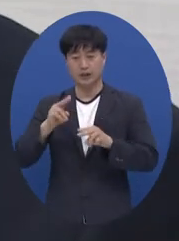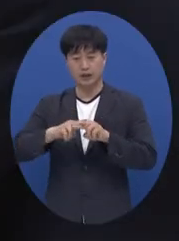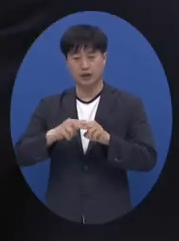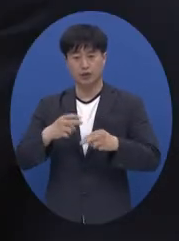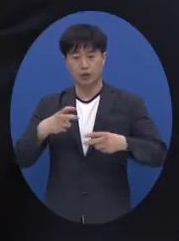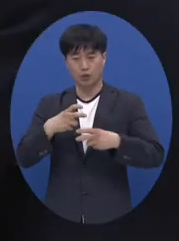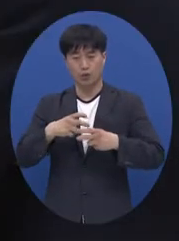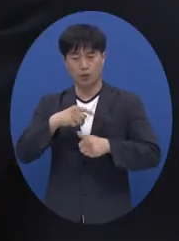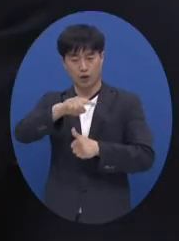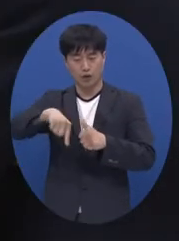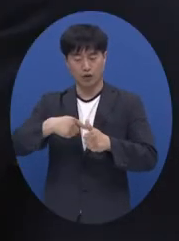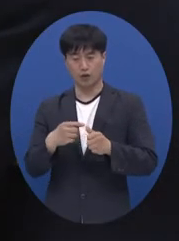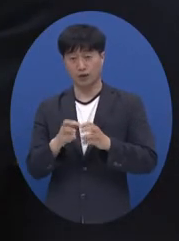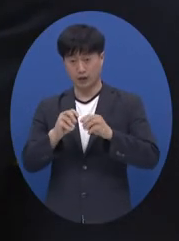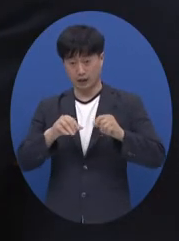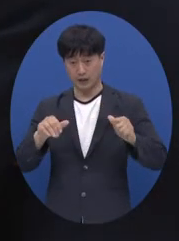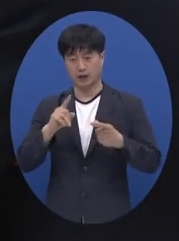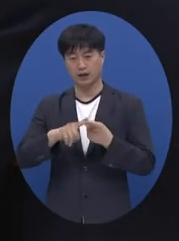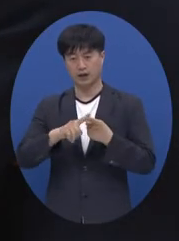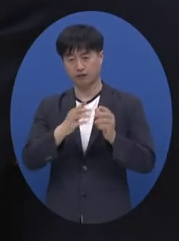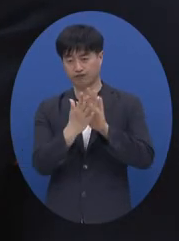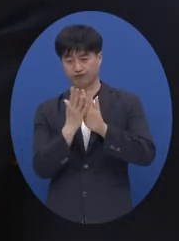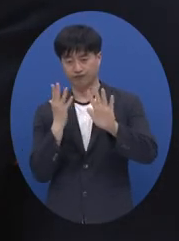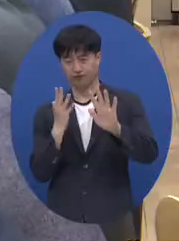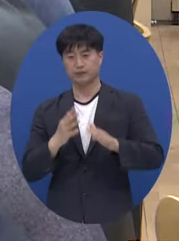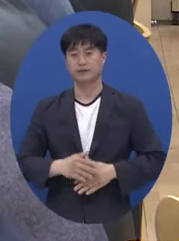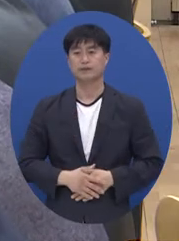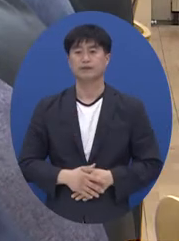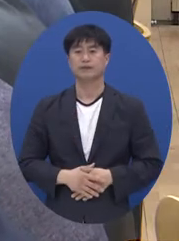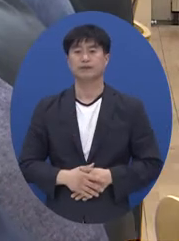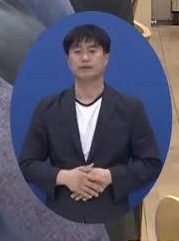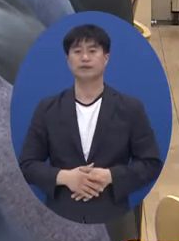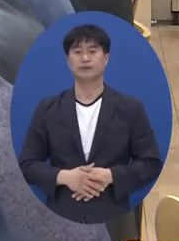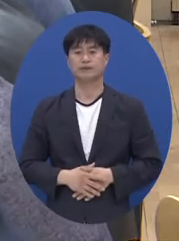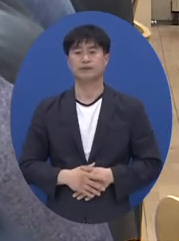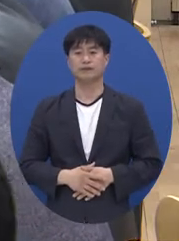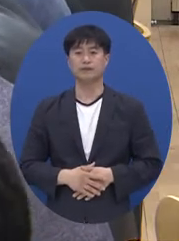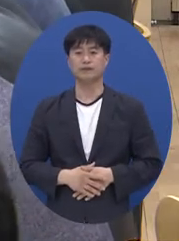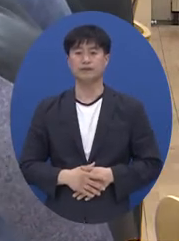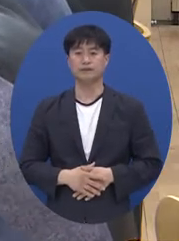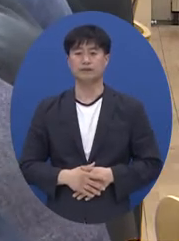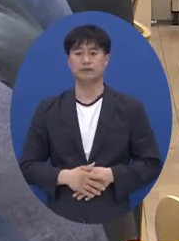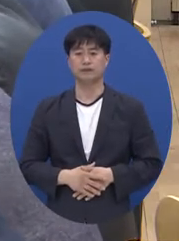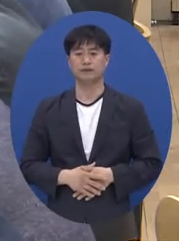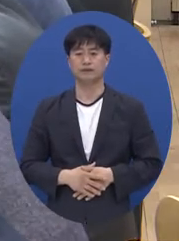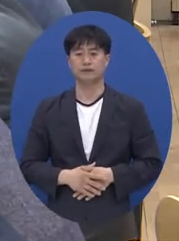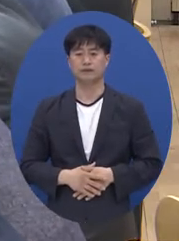교통, 환경, 부동산 순으로 나타났습니다. 경기주TV 한선지입니다.